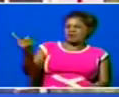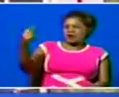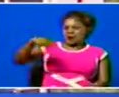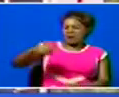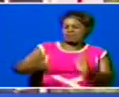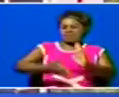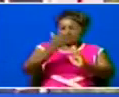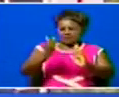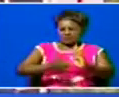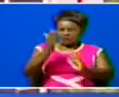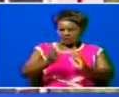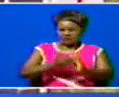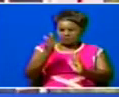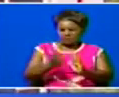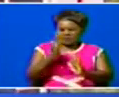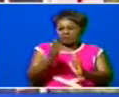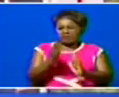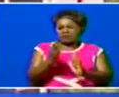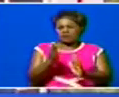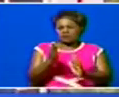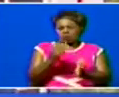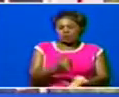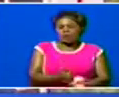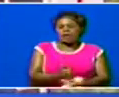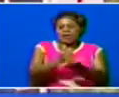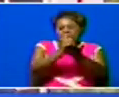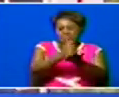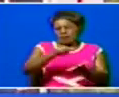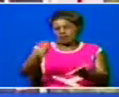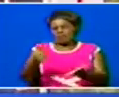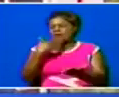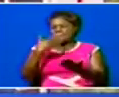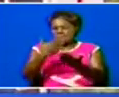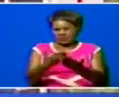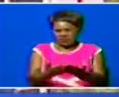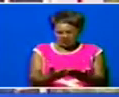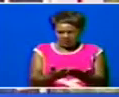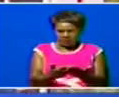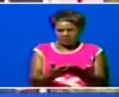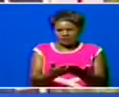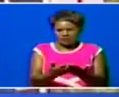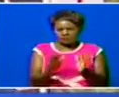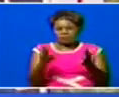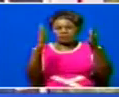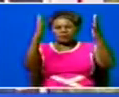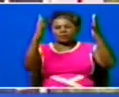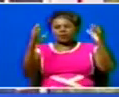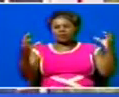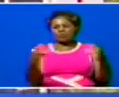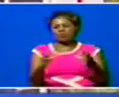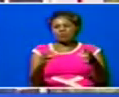immediately for the response, kuja kuwasaidia wenzao. Na nashukuru sana, ningependa pia kutoa heko sana kwa kitengo